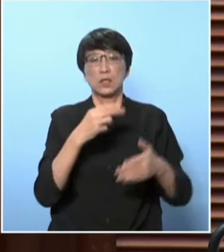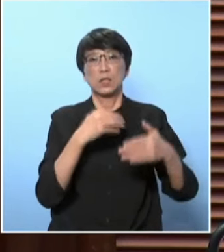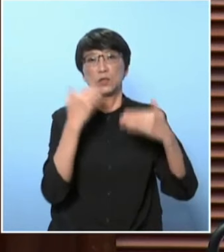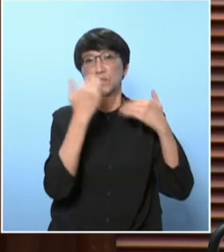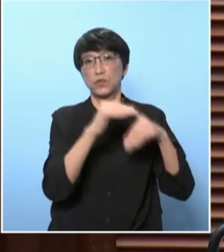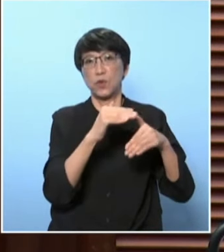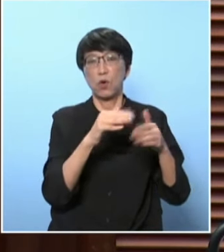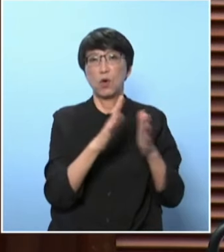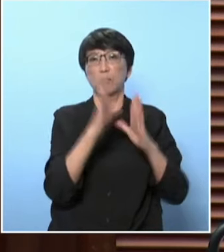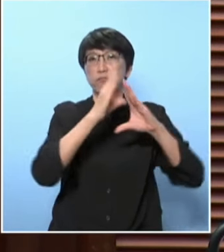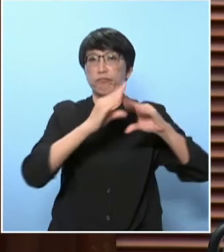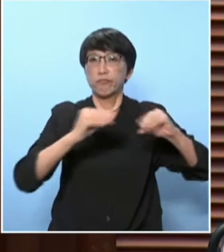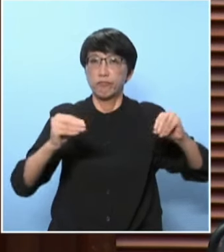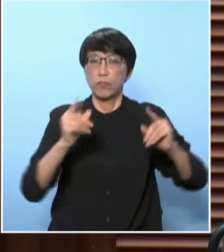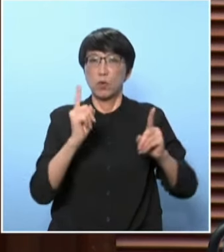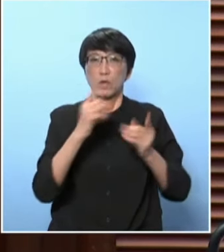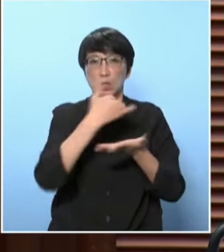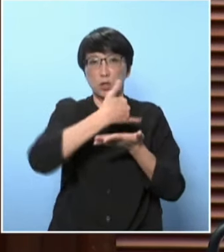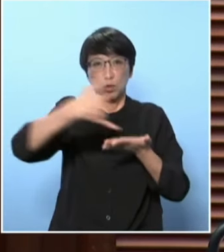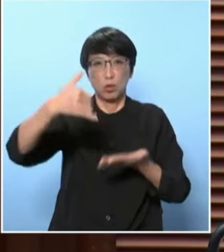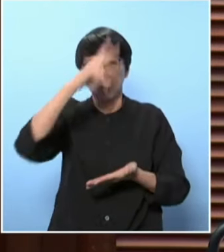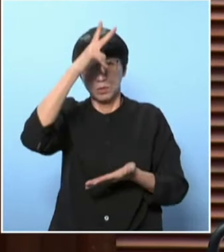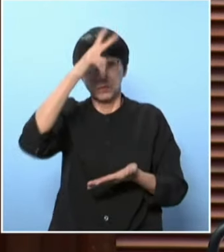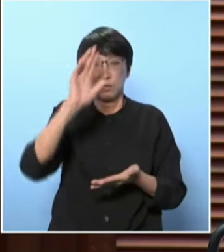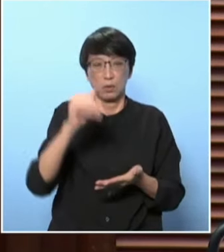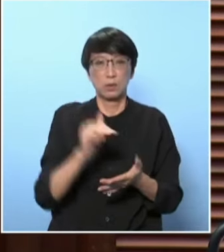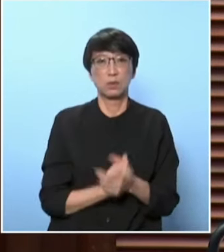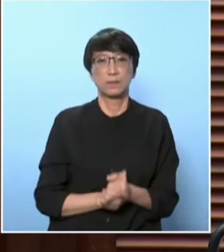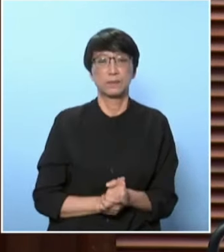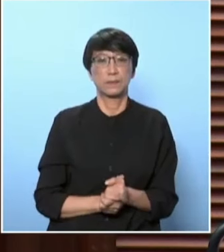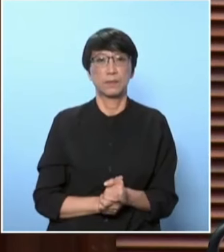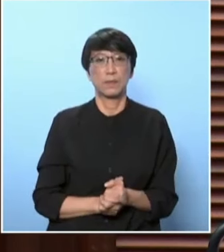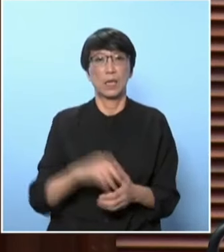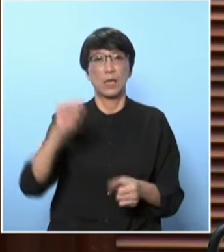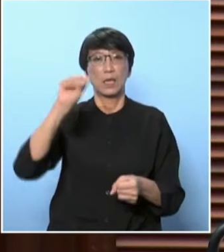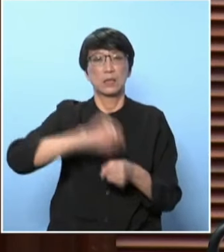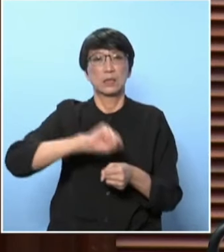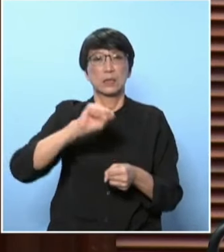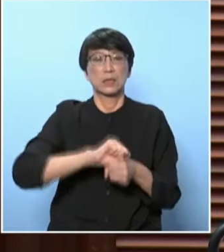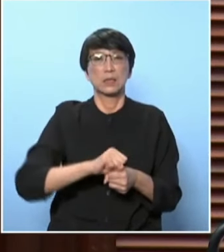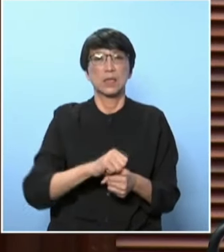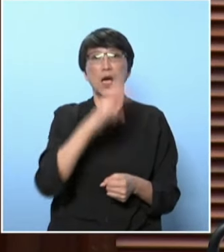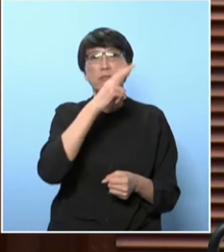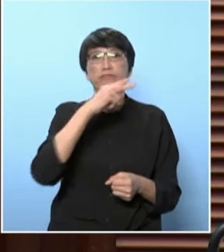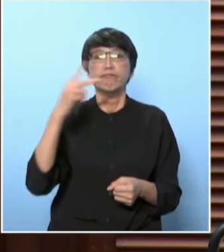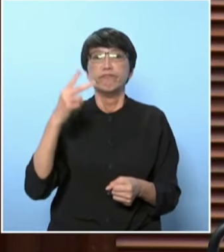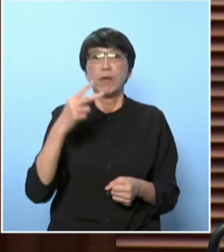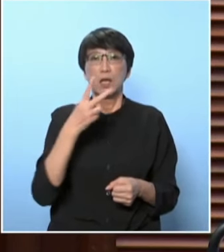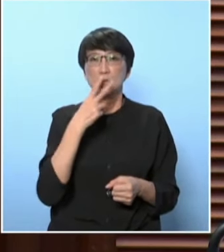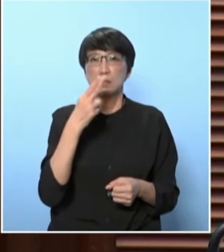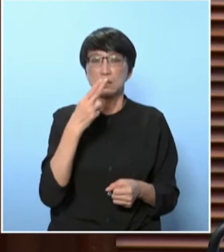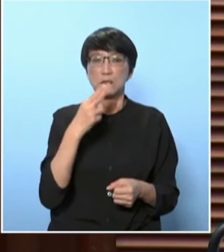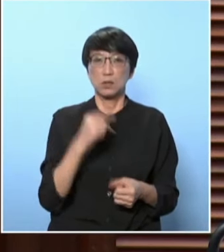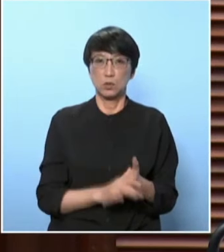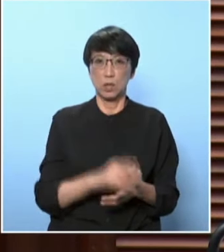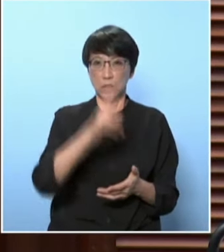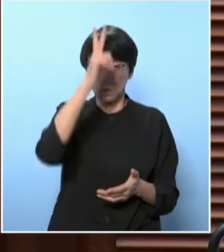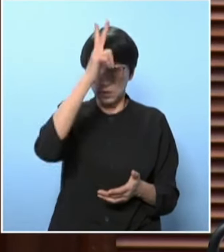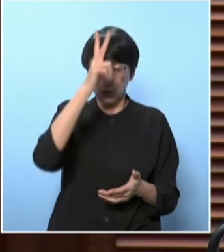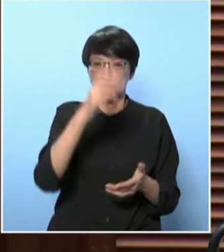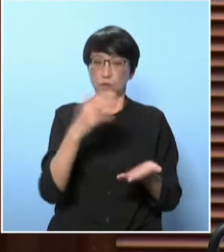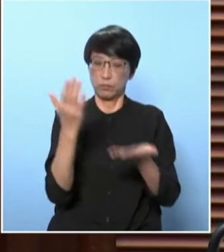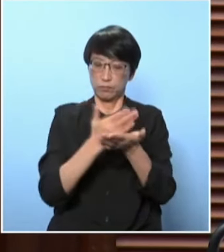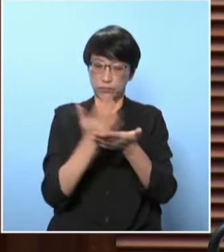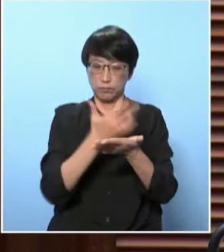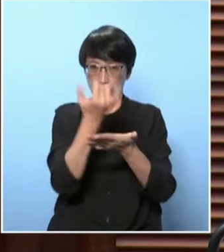或者係交翻出嚟嘅。加味煙度咧， 其實我哋嘅調查正正就係反映到嗰、